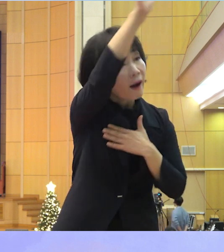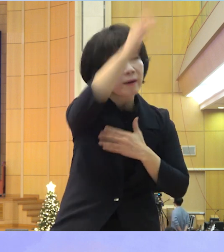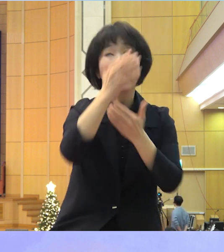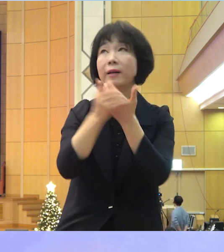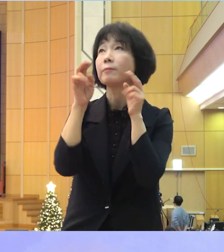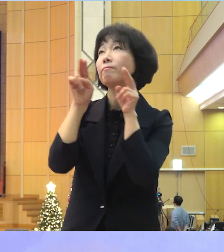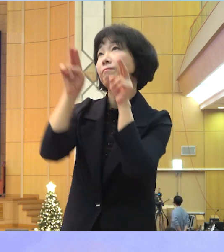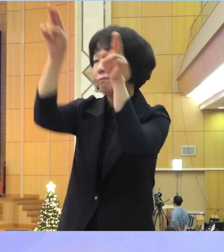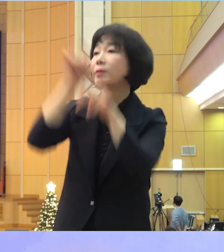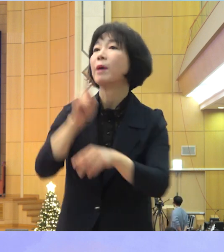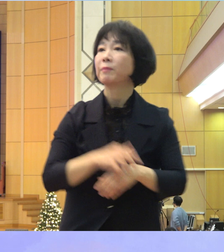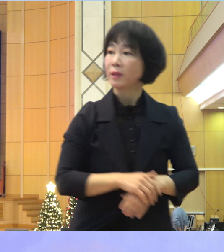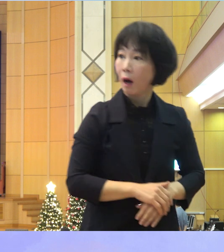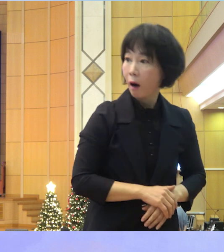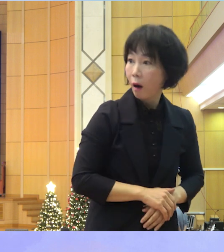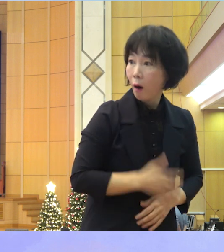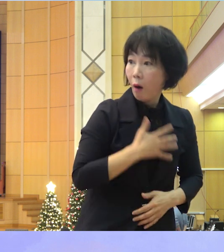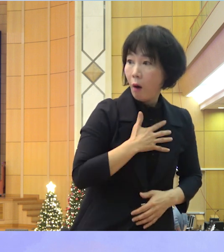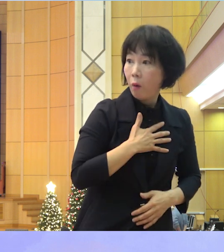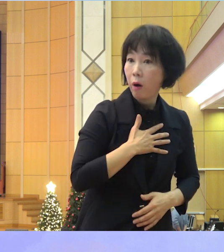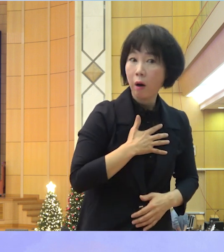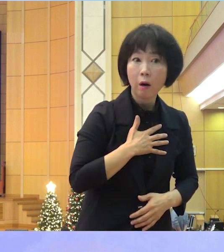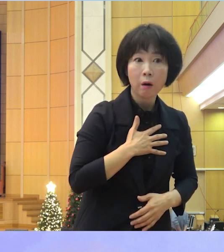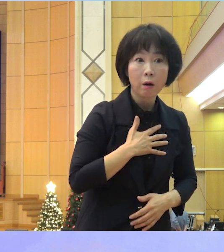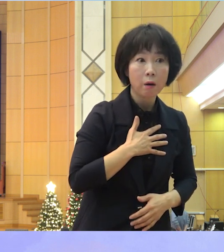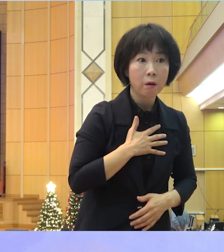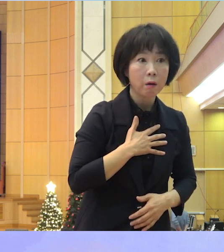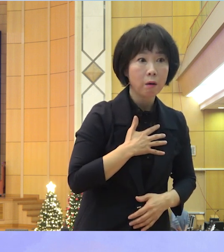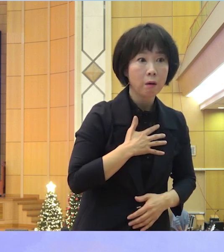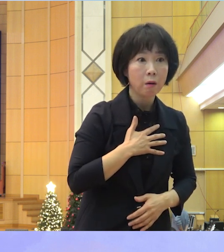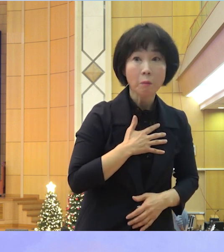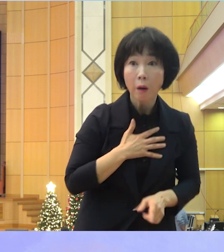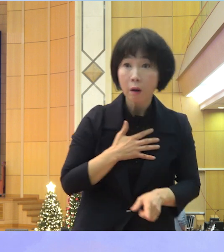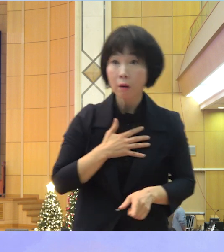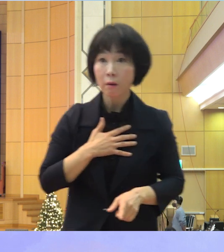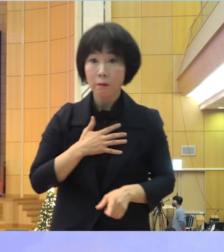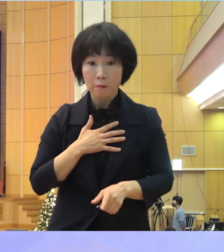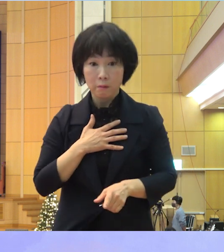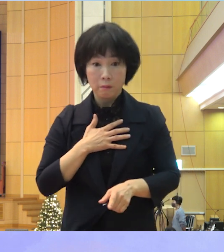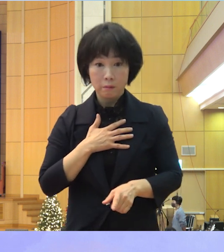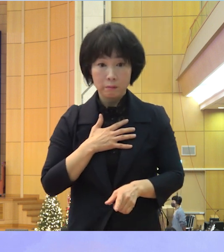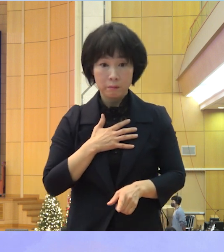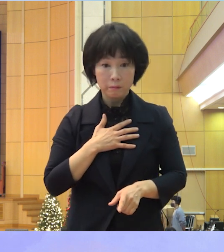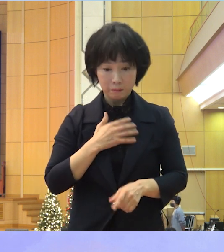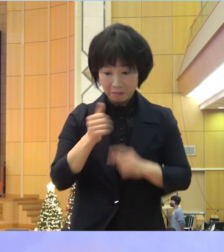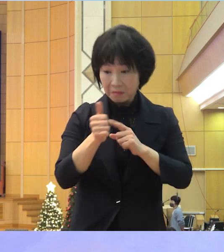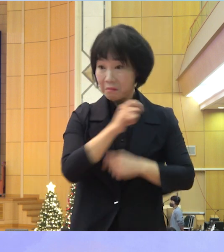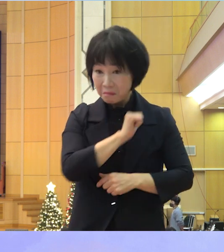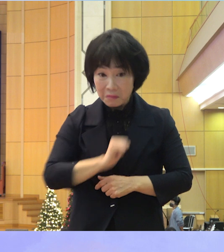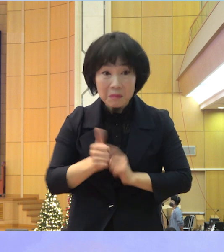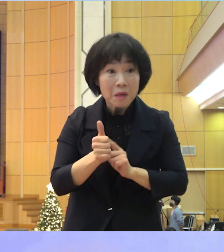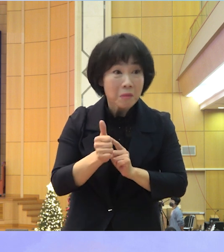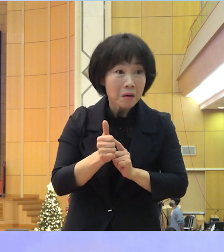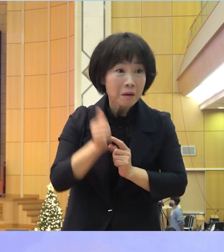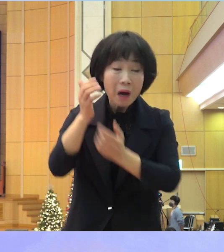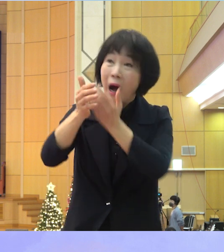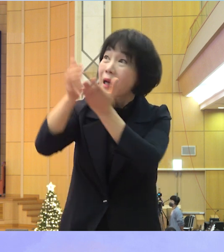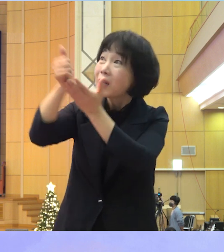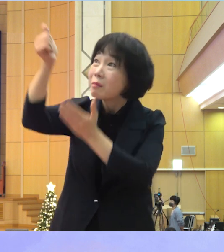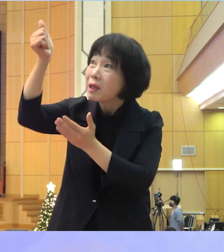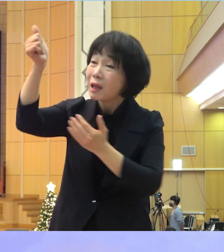고백합니다. 욥기 23장 10절에 말하기를, 하나님께서 나의 가는 길을